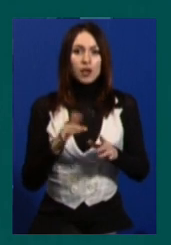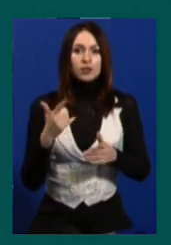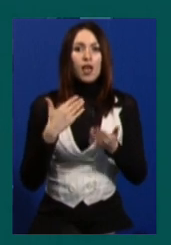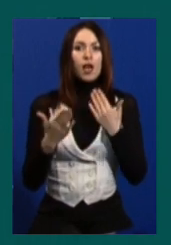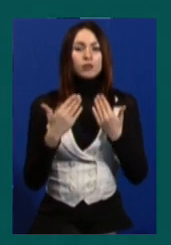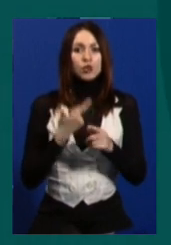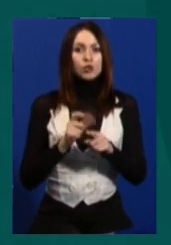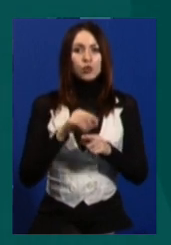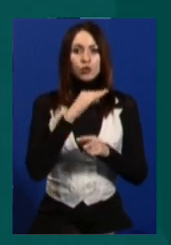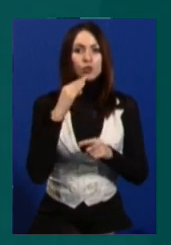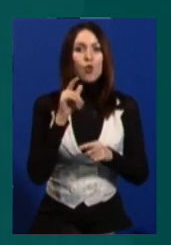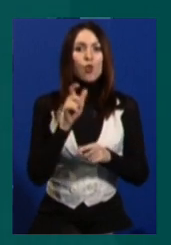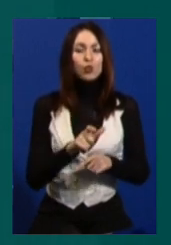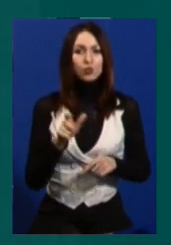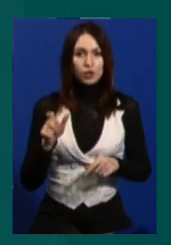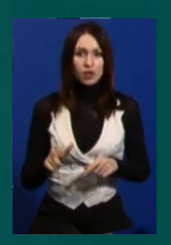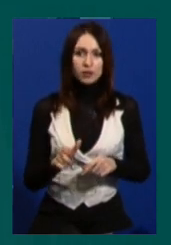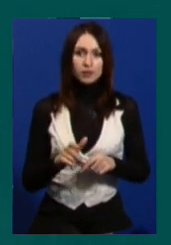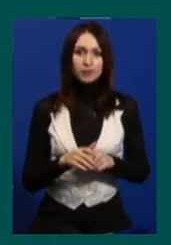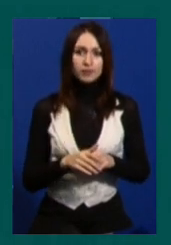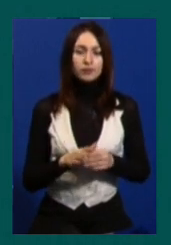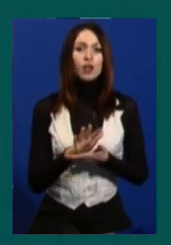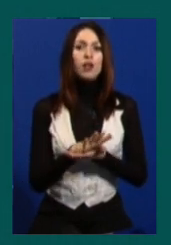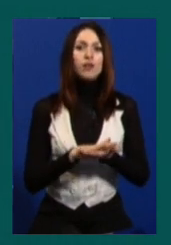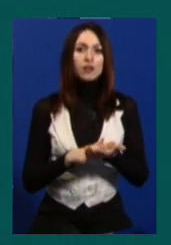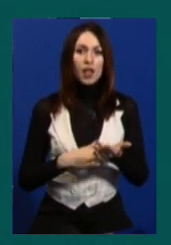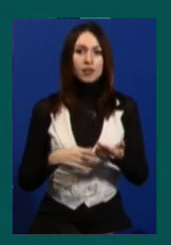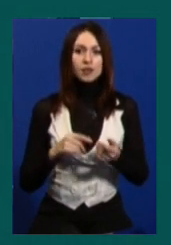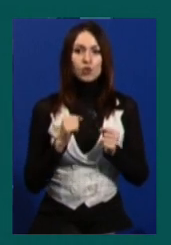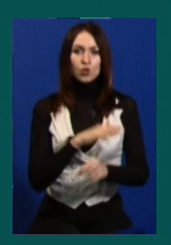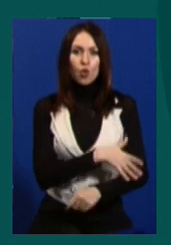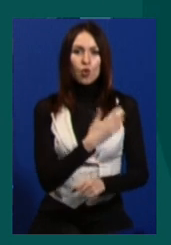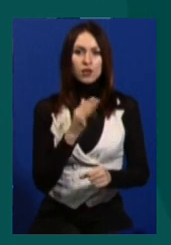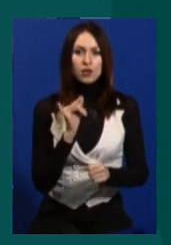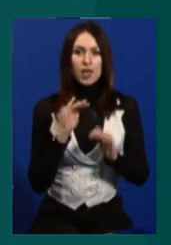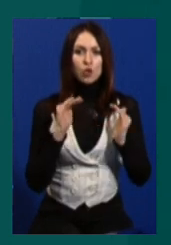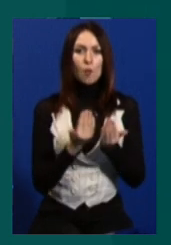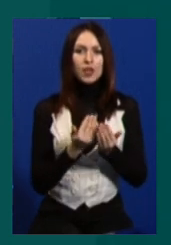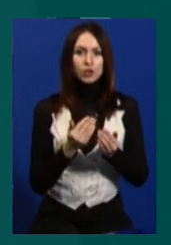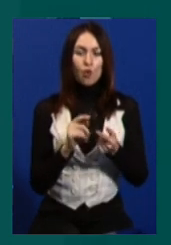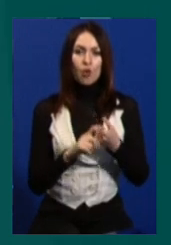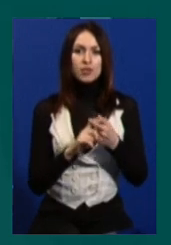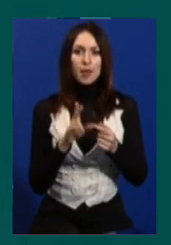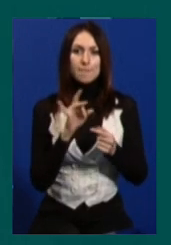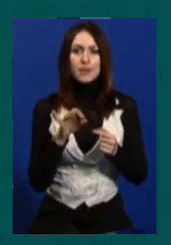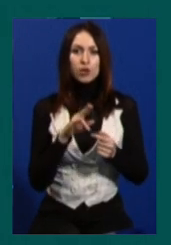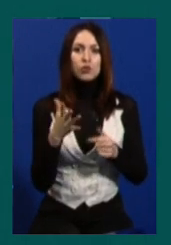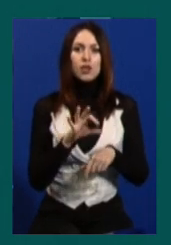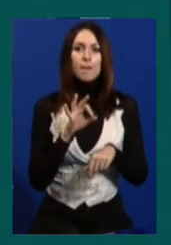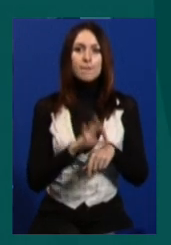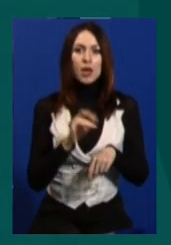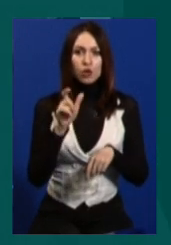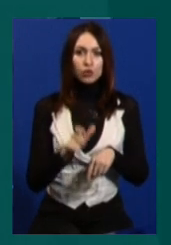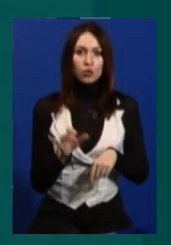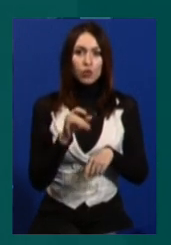спілкується дуже багато людей, тривалий інкубаційний період, в якому знаходяться хворі, тобто вони